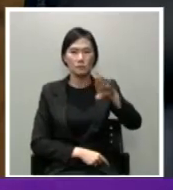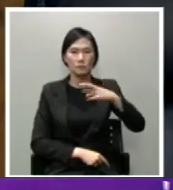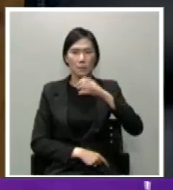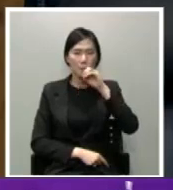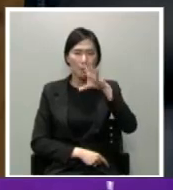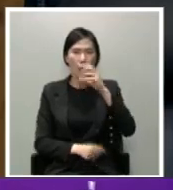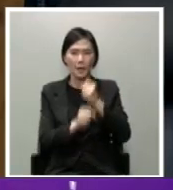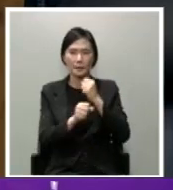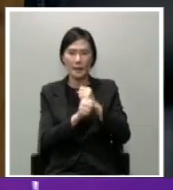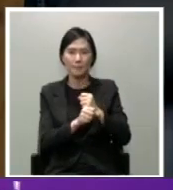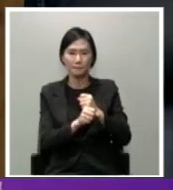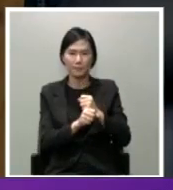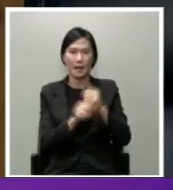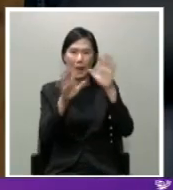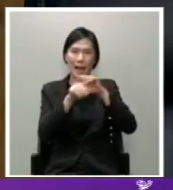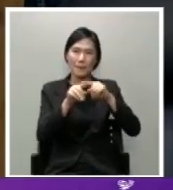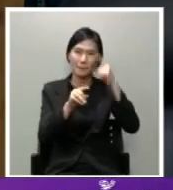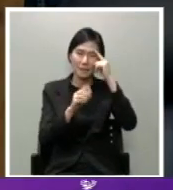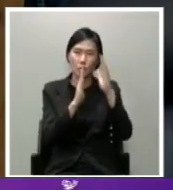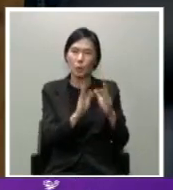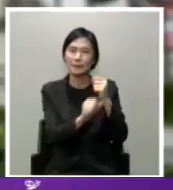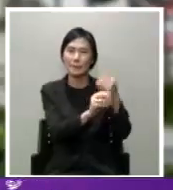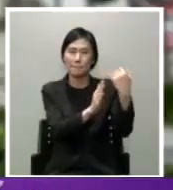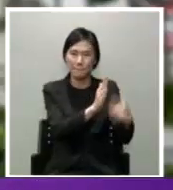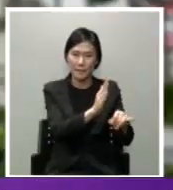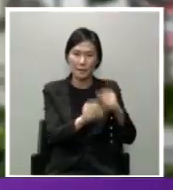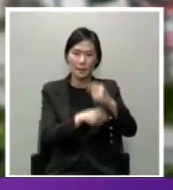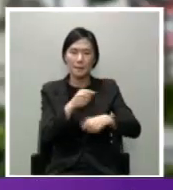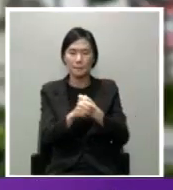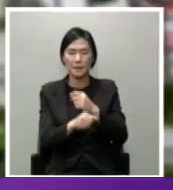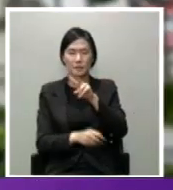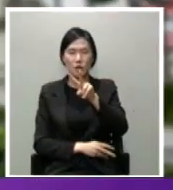ให้บำเหน็จในการปราบปรามผู้กระทำความผิดพ.ศ.